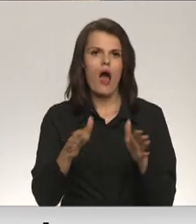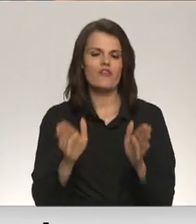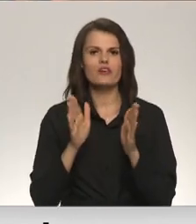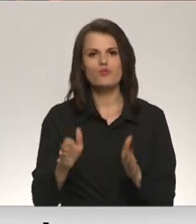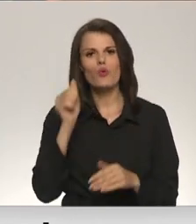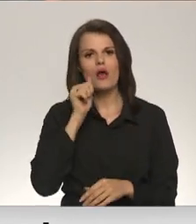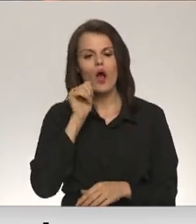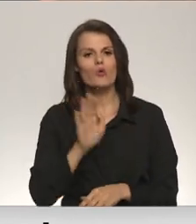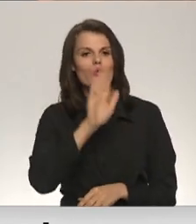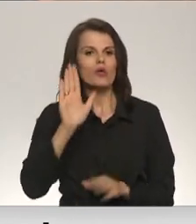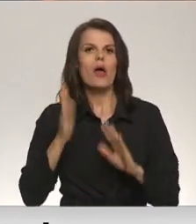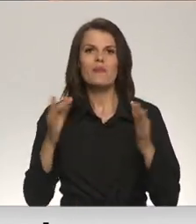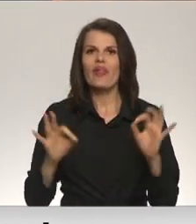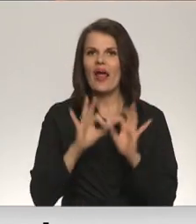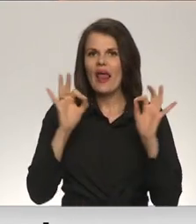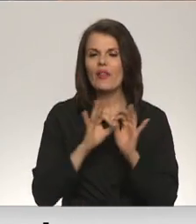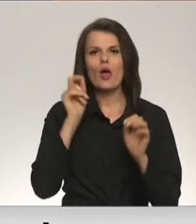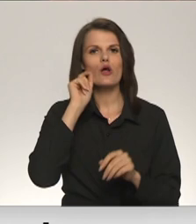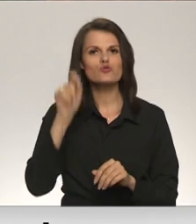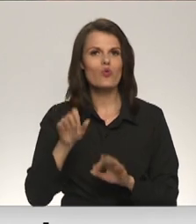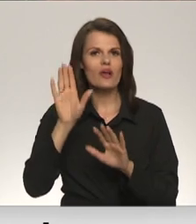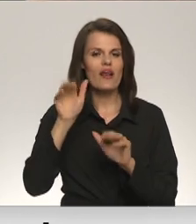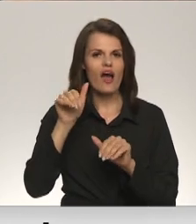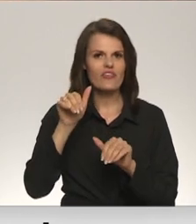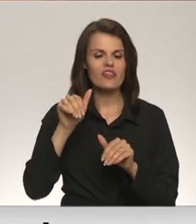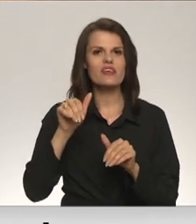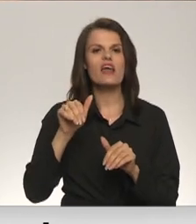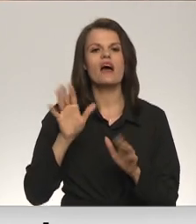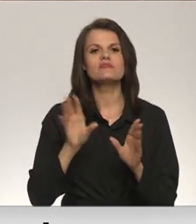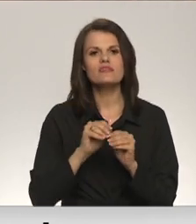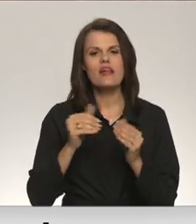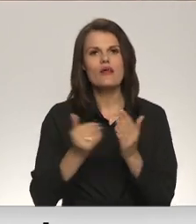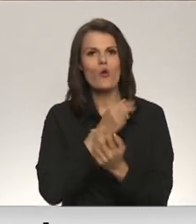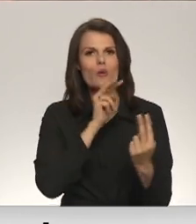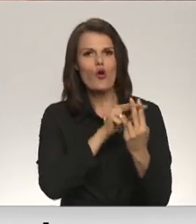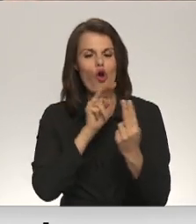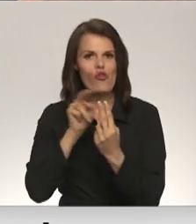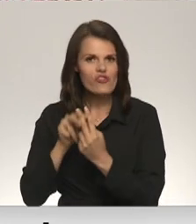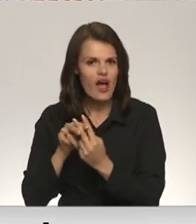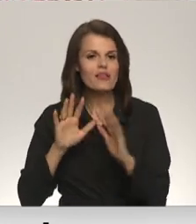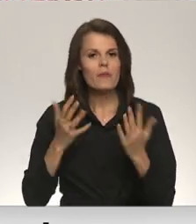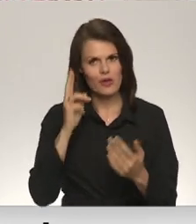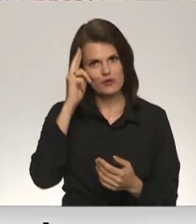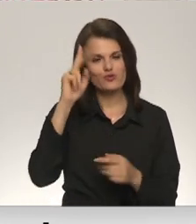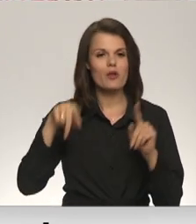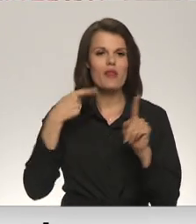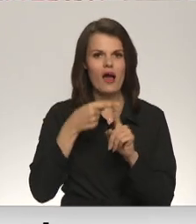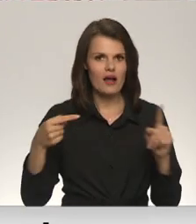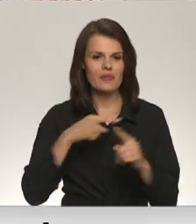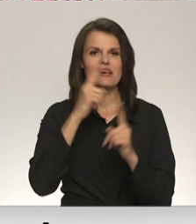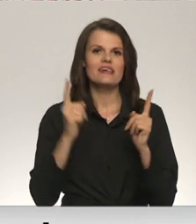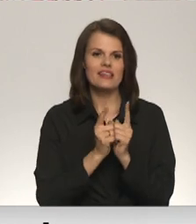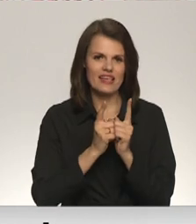katru dienu. Bet lieldienās Ukraiņi atvadījās ne tikai ar jauniegūtiem tautiešu kontaktiem, bet arī solījumu nākamreiz